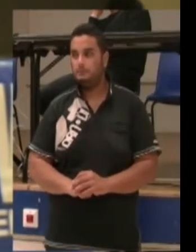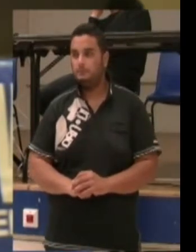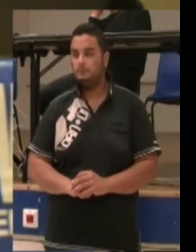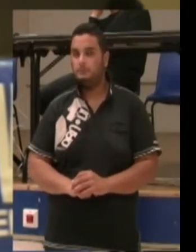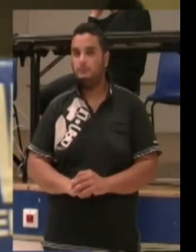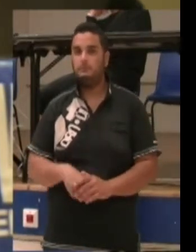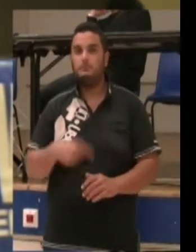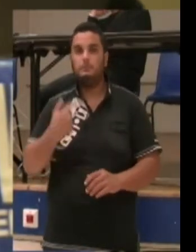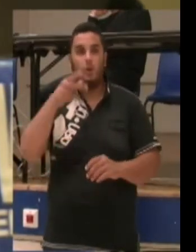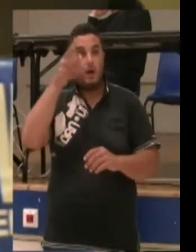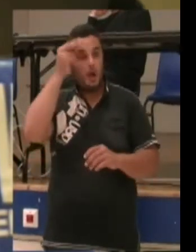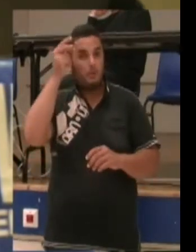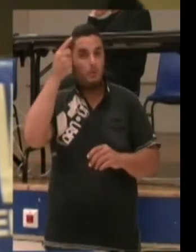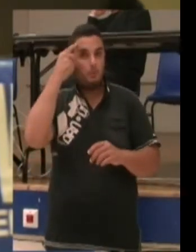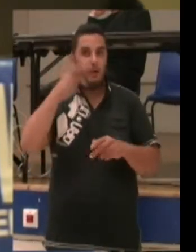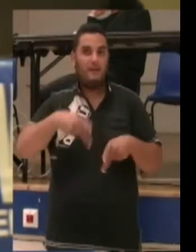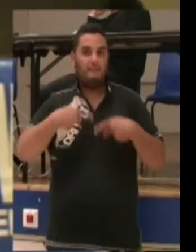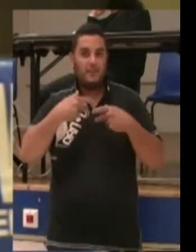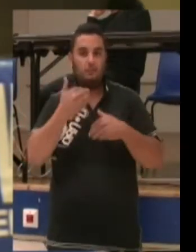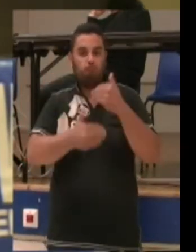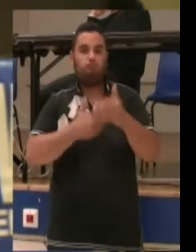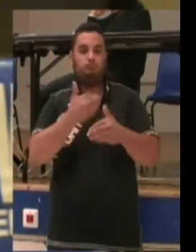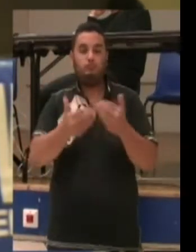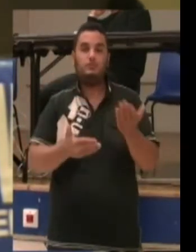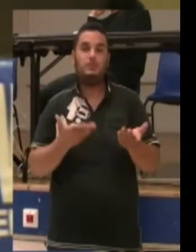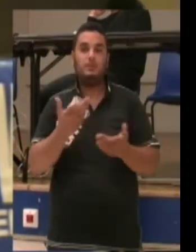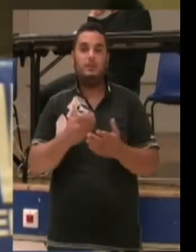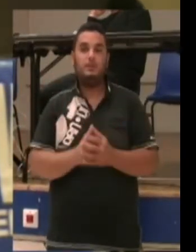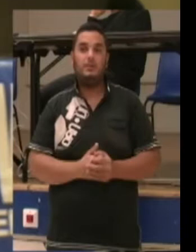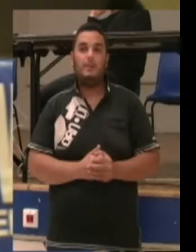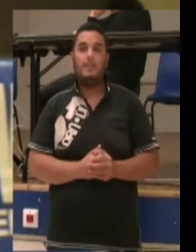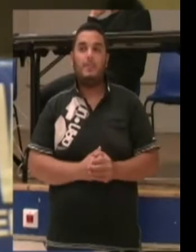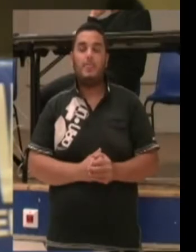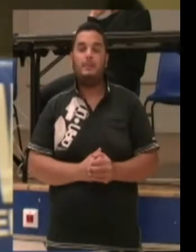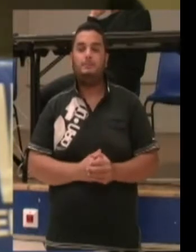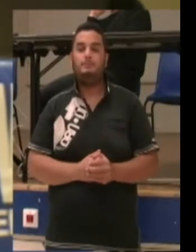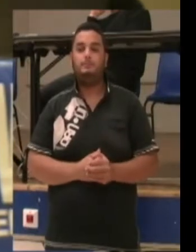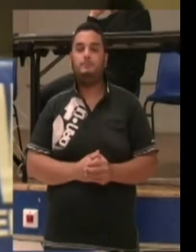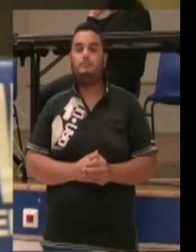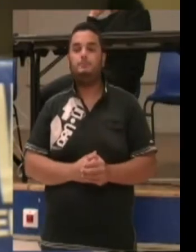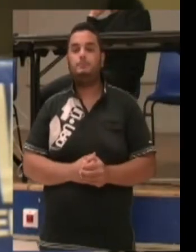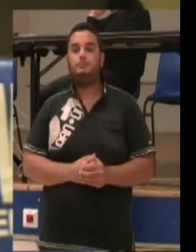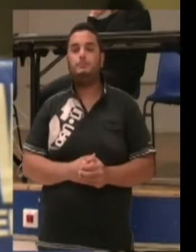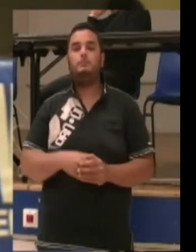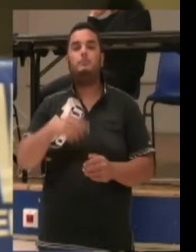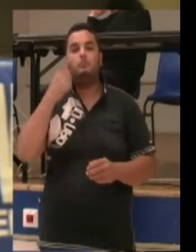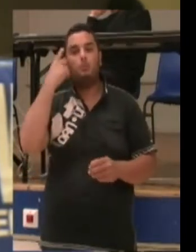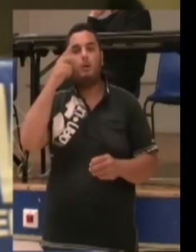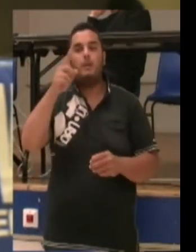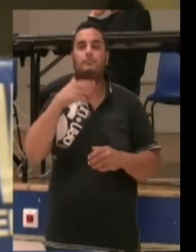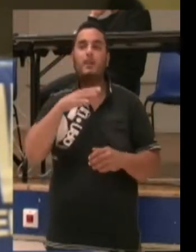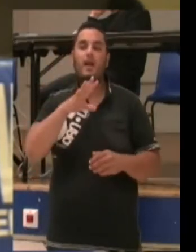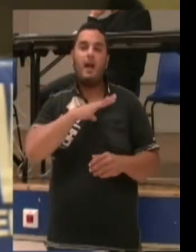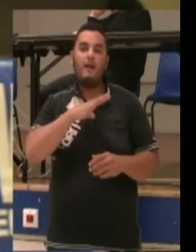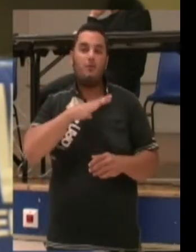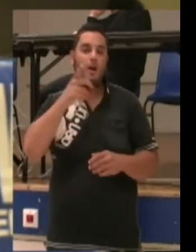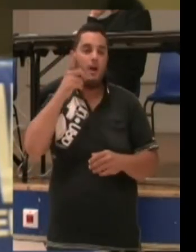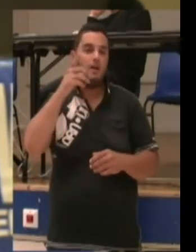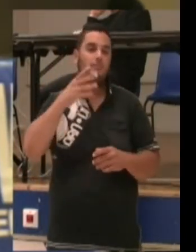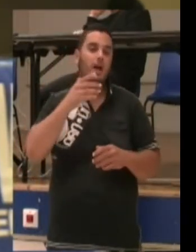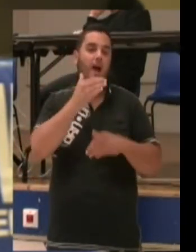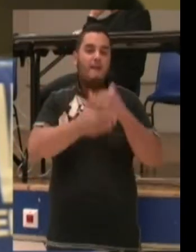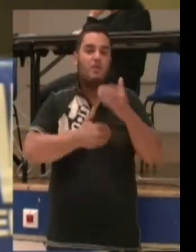Et pour apprendre à résister, bien sûr. Et enfin, pour avoir davantage de visibilité, parce que je pense que beaucoup de monde ne connaissent pas l'UFCM